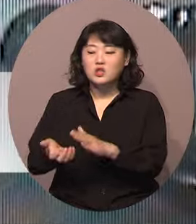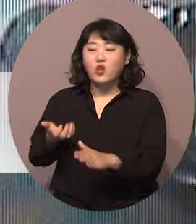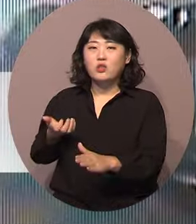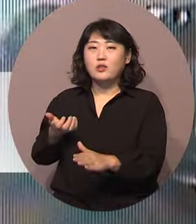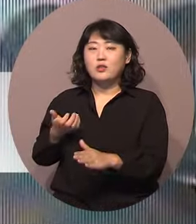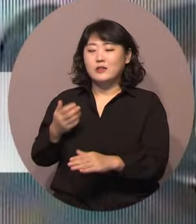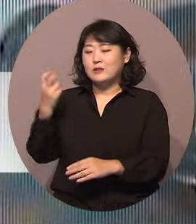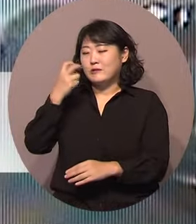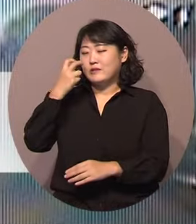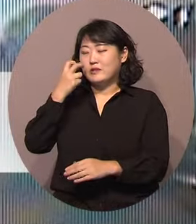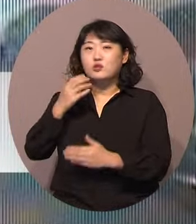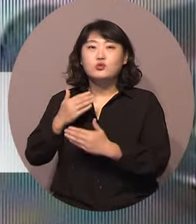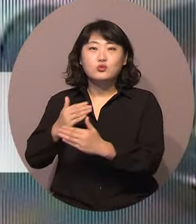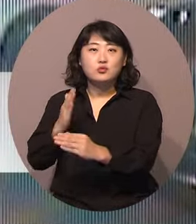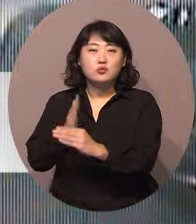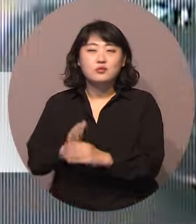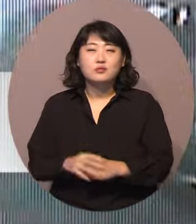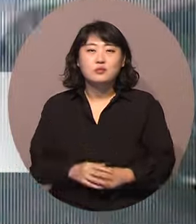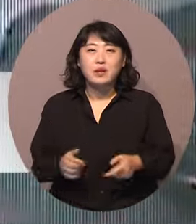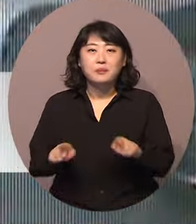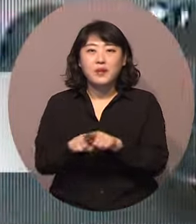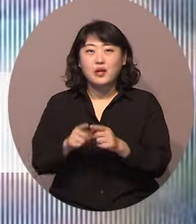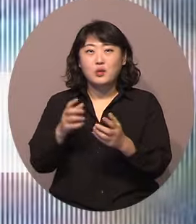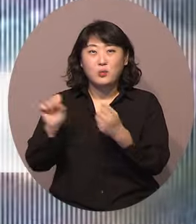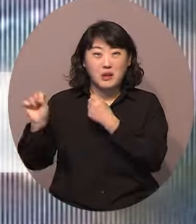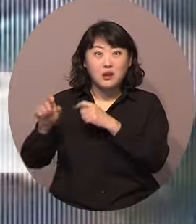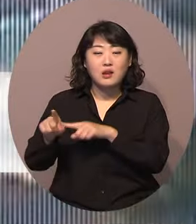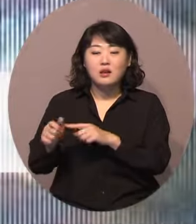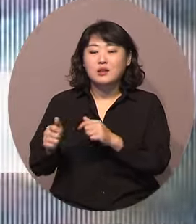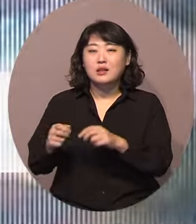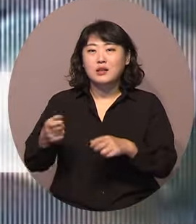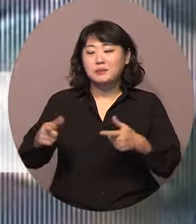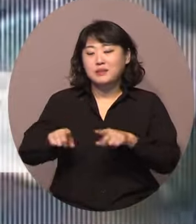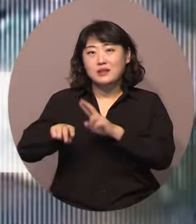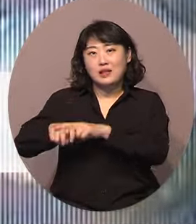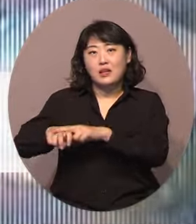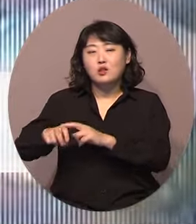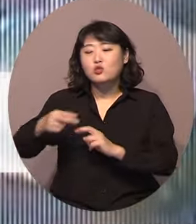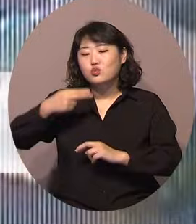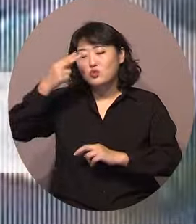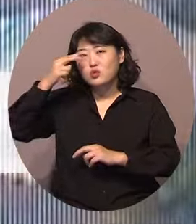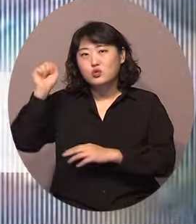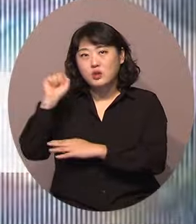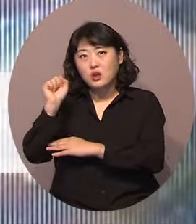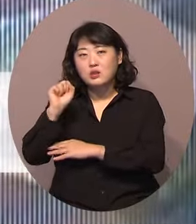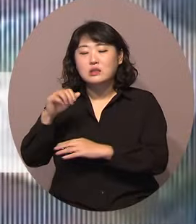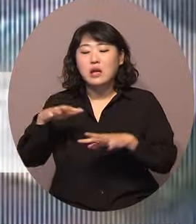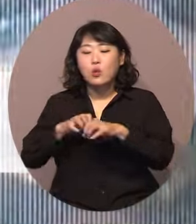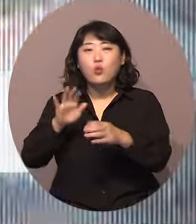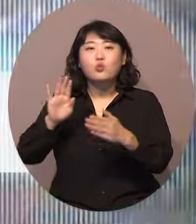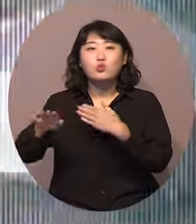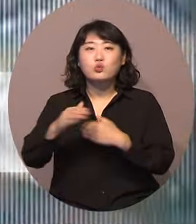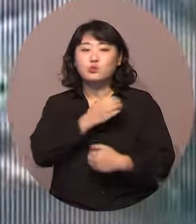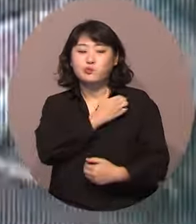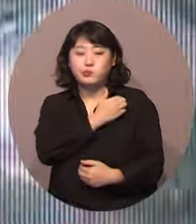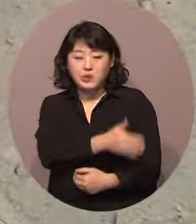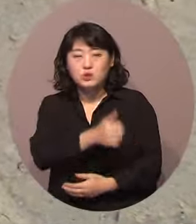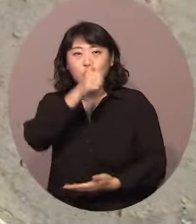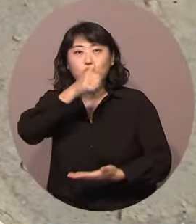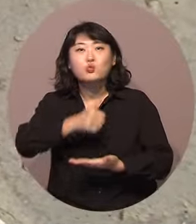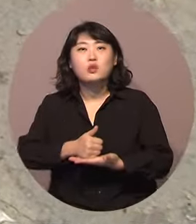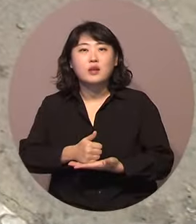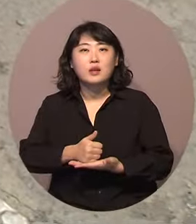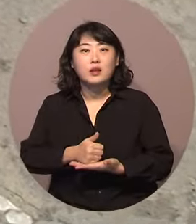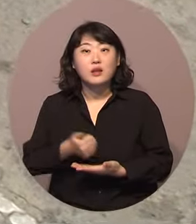행적을 추적하고 있으며 함께 달아났던 동승자도 음주 운전이나 사고 후 미조치 방조한 혐의가